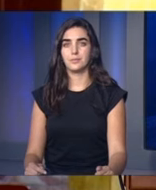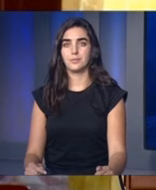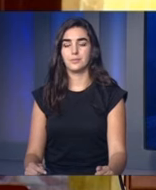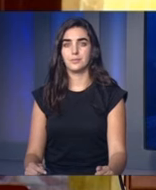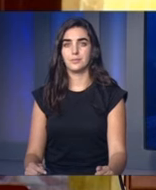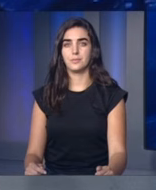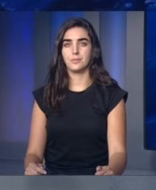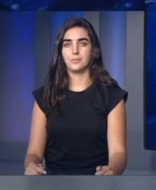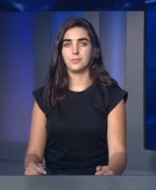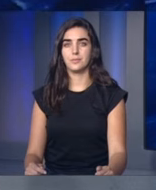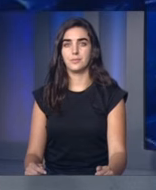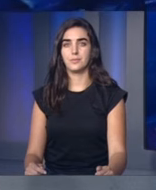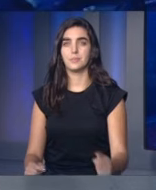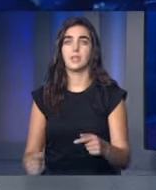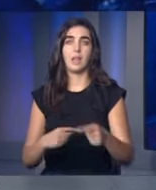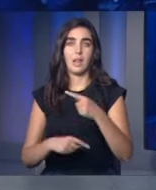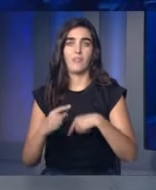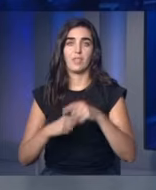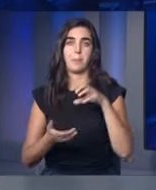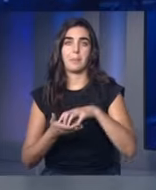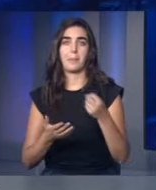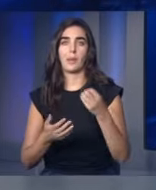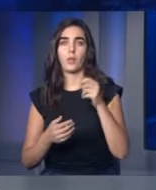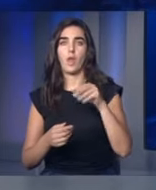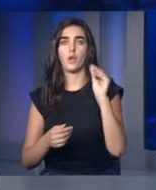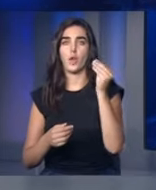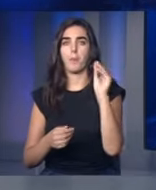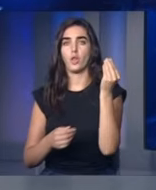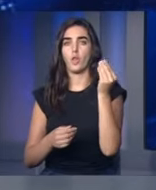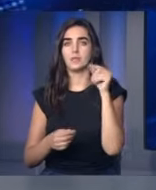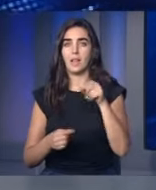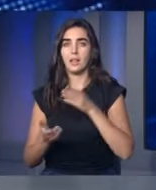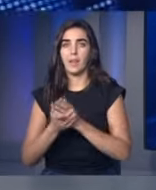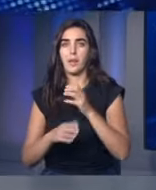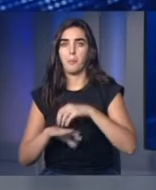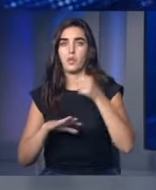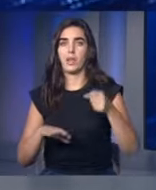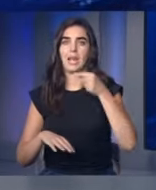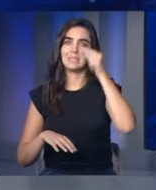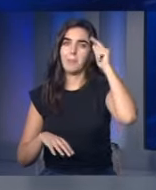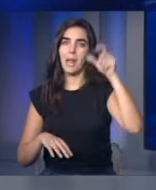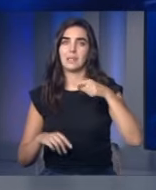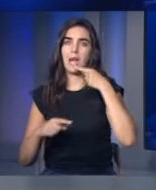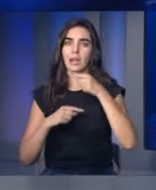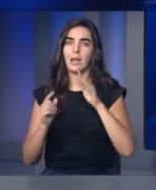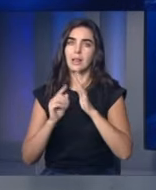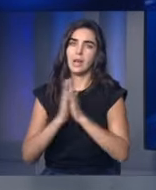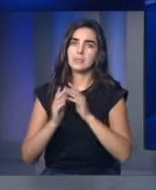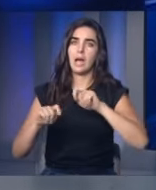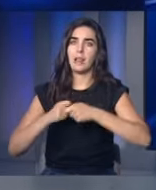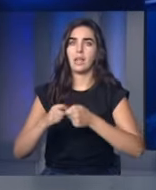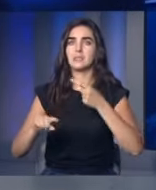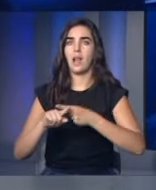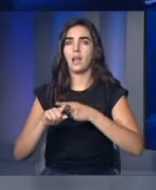1961. لفت متروبوليت بيروت وتوابعها للروم الأرثوذكس المطران الياس عودي خلال ترأسه قداس